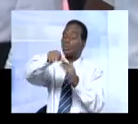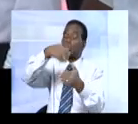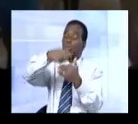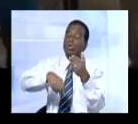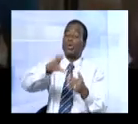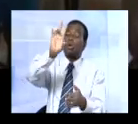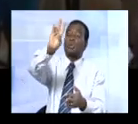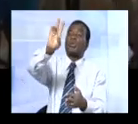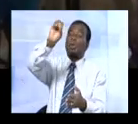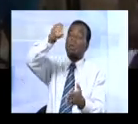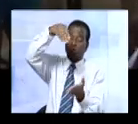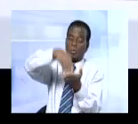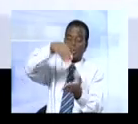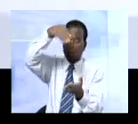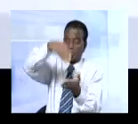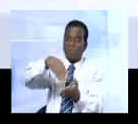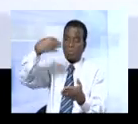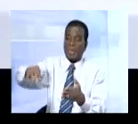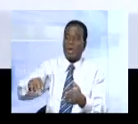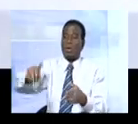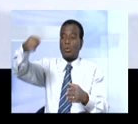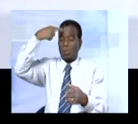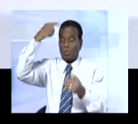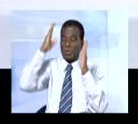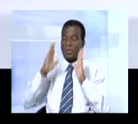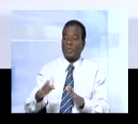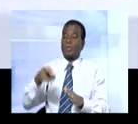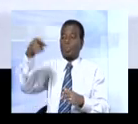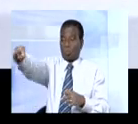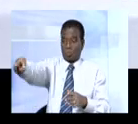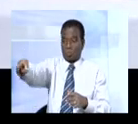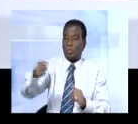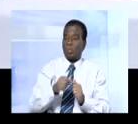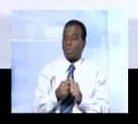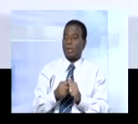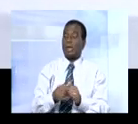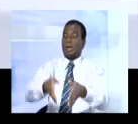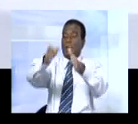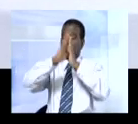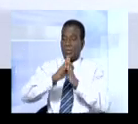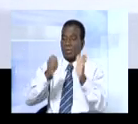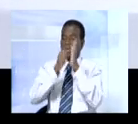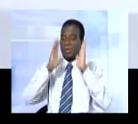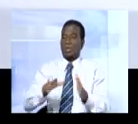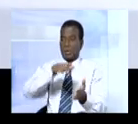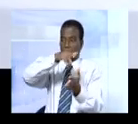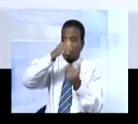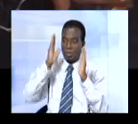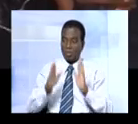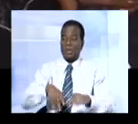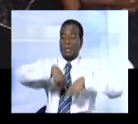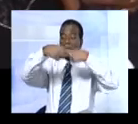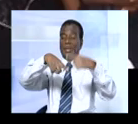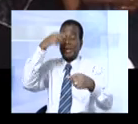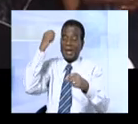francs CFA. Le gouverneur du district autonome de Yamoussoukro, Dr Augustin Thiam, a demandé aux élèves et étudiants de se mettre